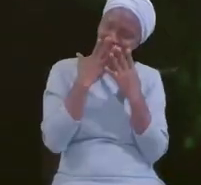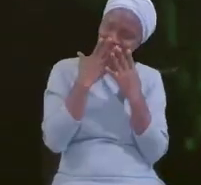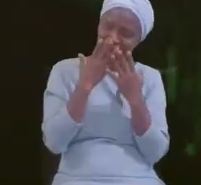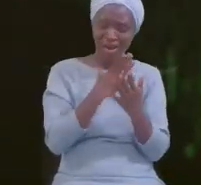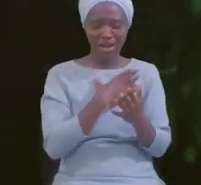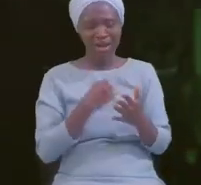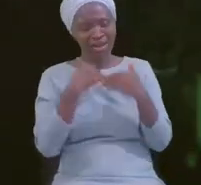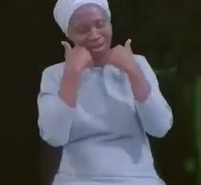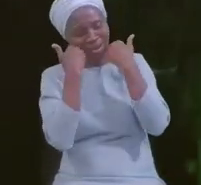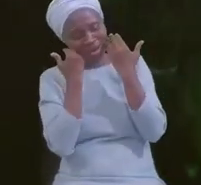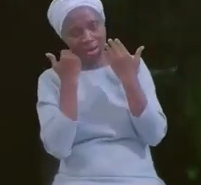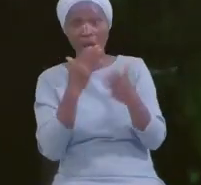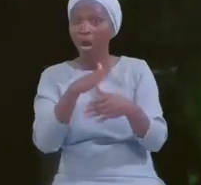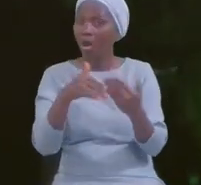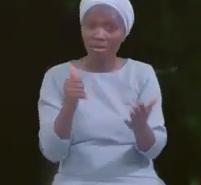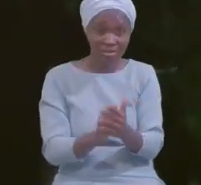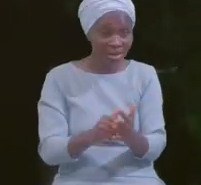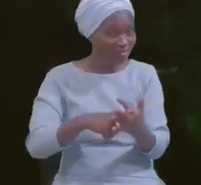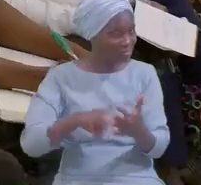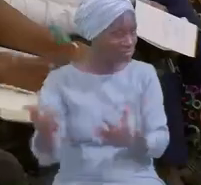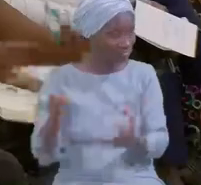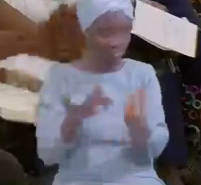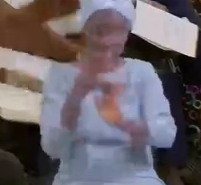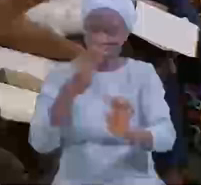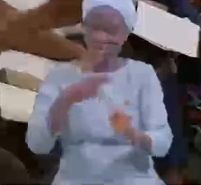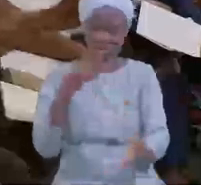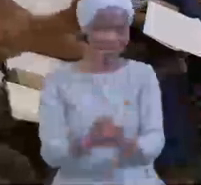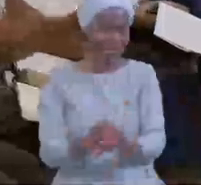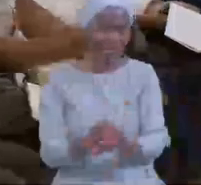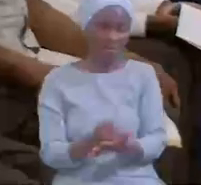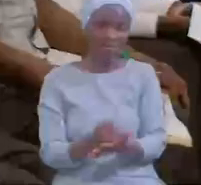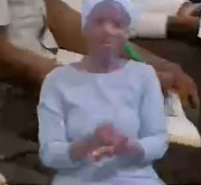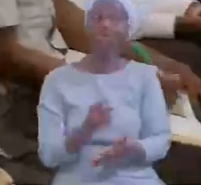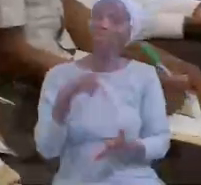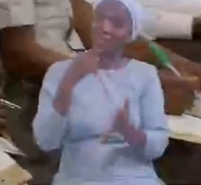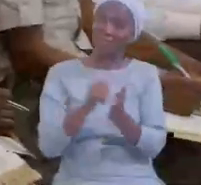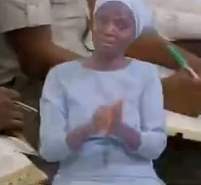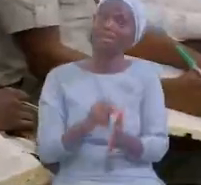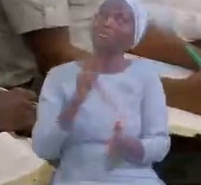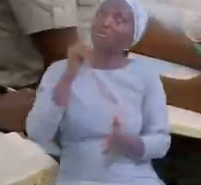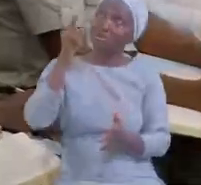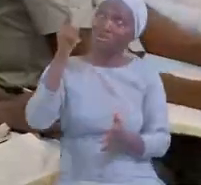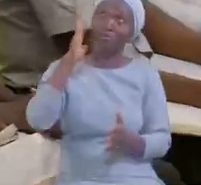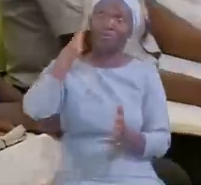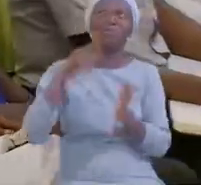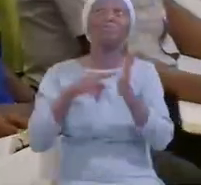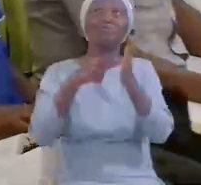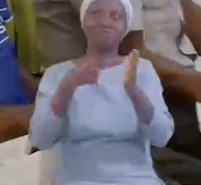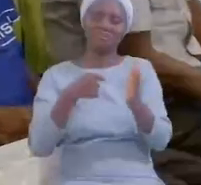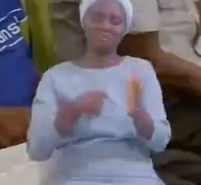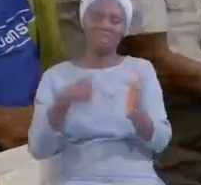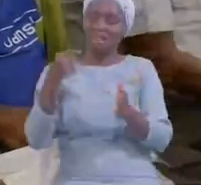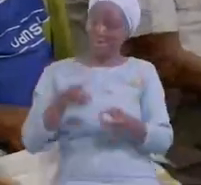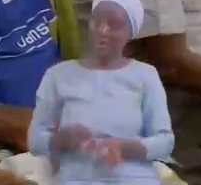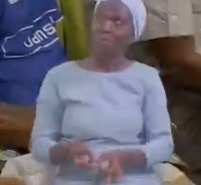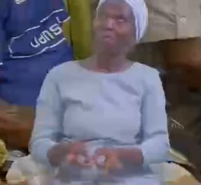tout cela va partir ce soir. Tu me feras connaître le sentier